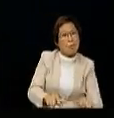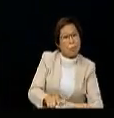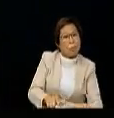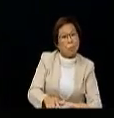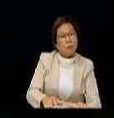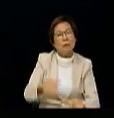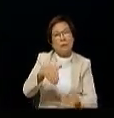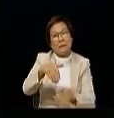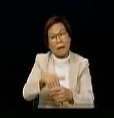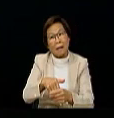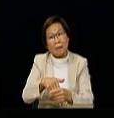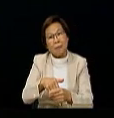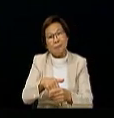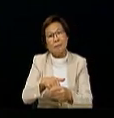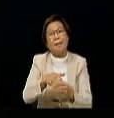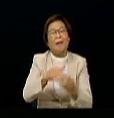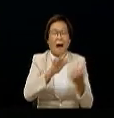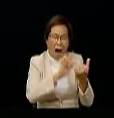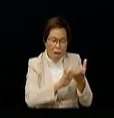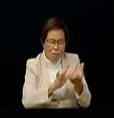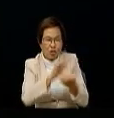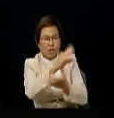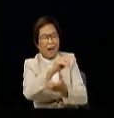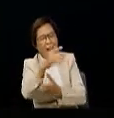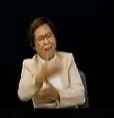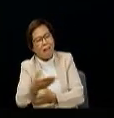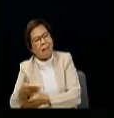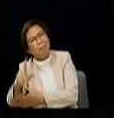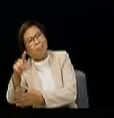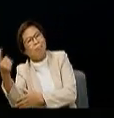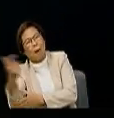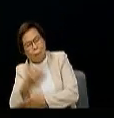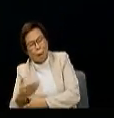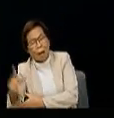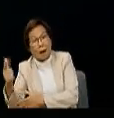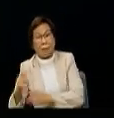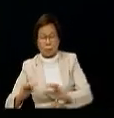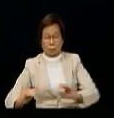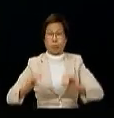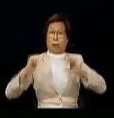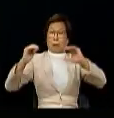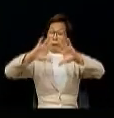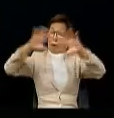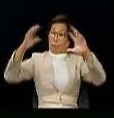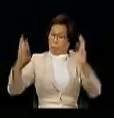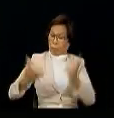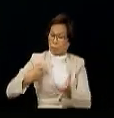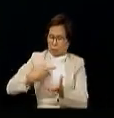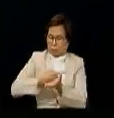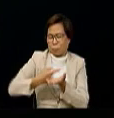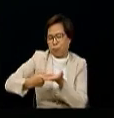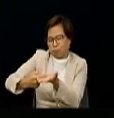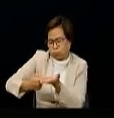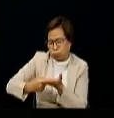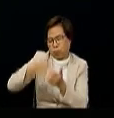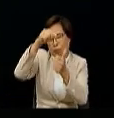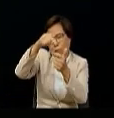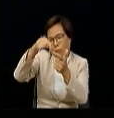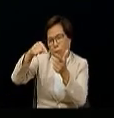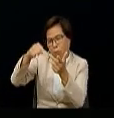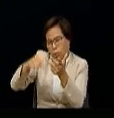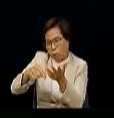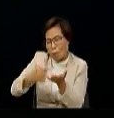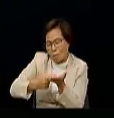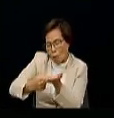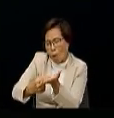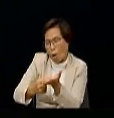dalam gadget dan sebagainya jadi dipindah antarbangsa Kita bincang pegawai-pegawai yang melibatkan